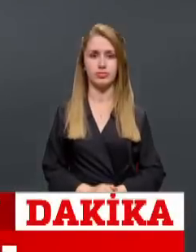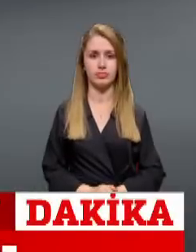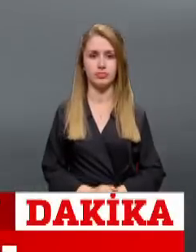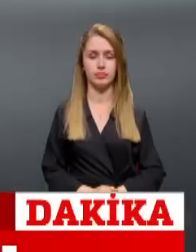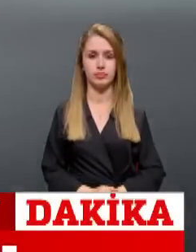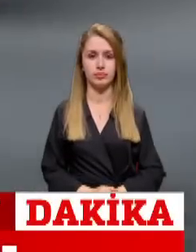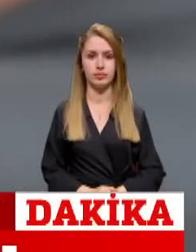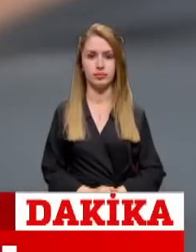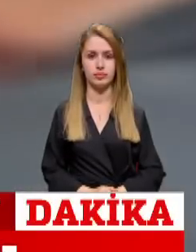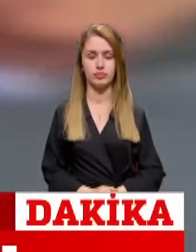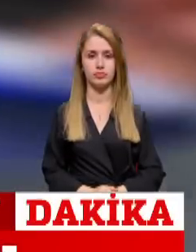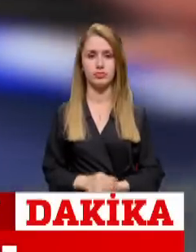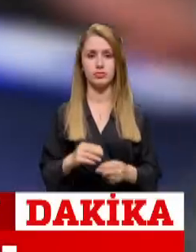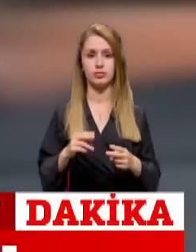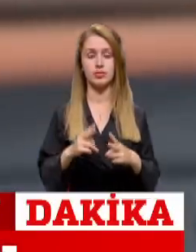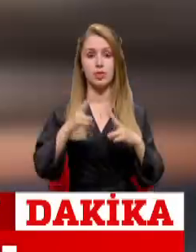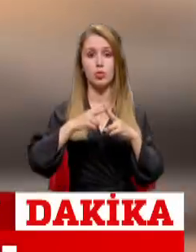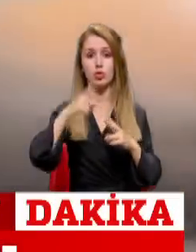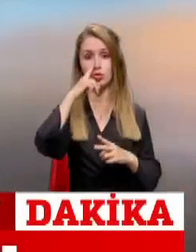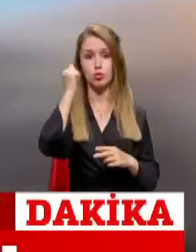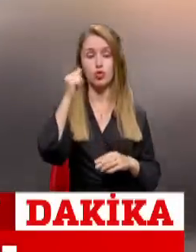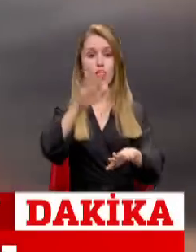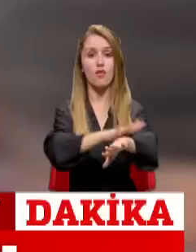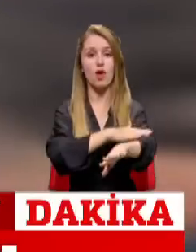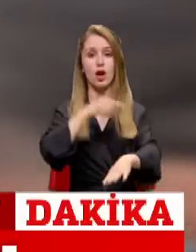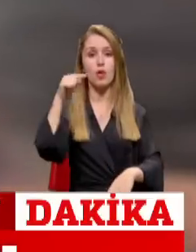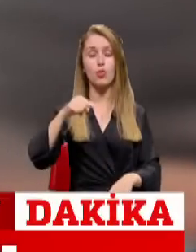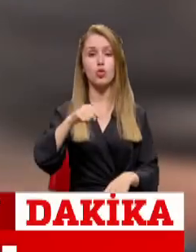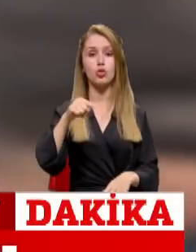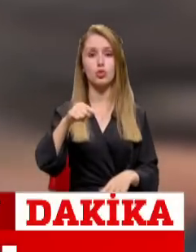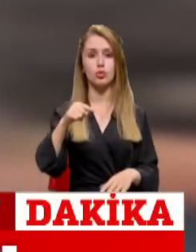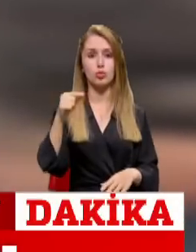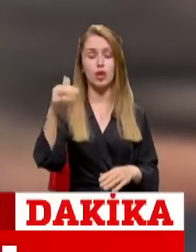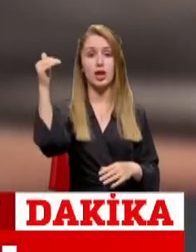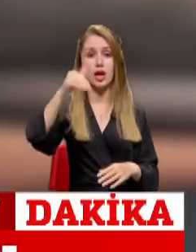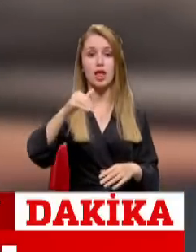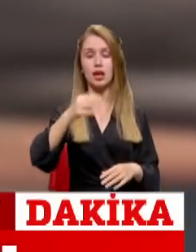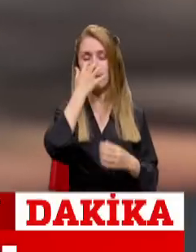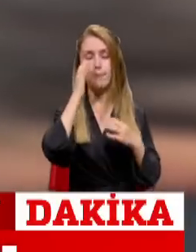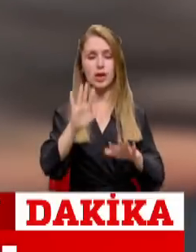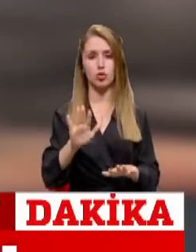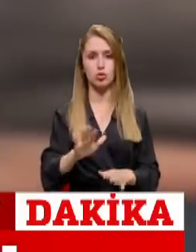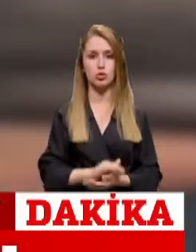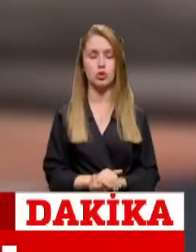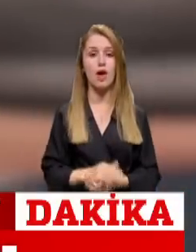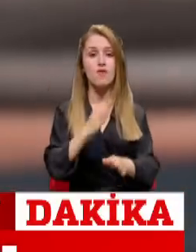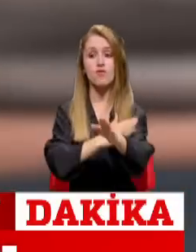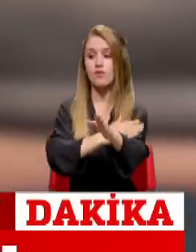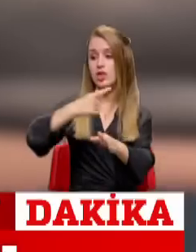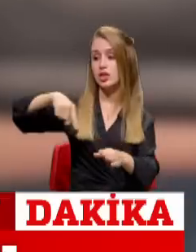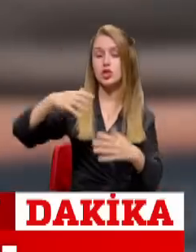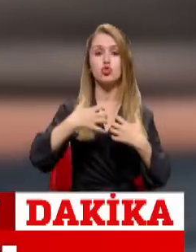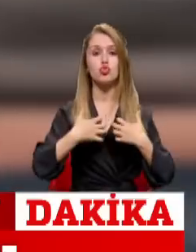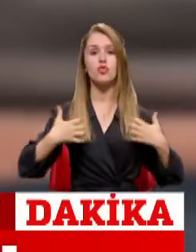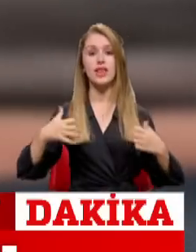Polis, emniyet müdürü, vali, biz bu güvenliği sağlayana kadar burada duracağız. Vatandaşın